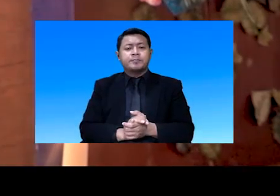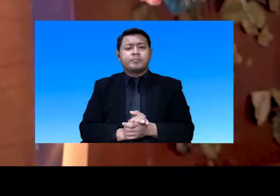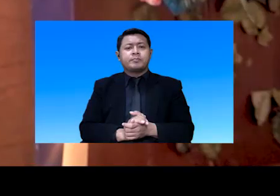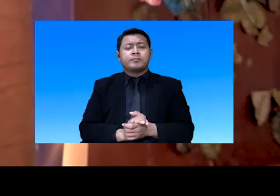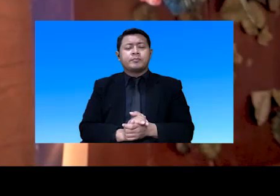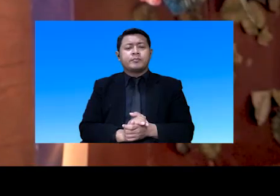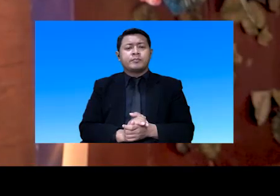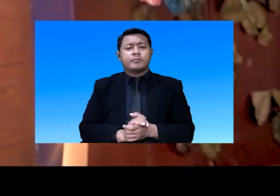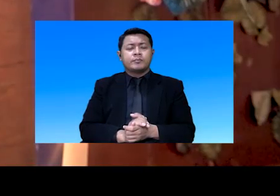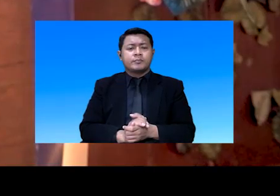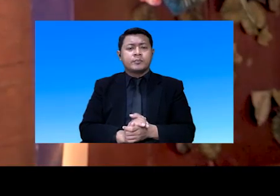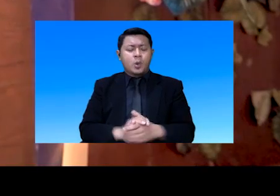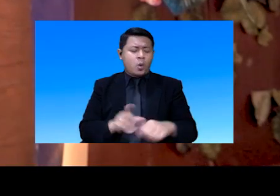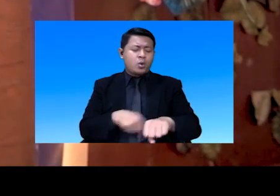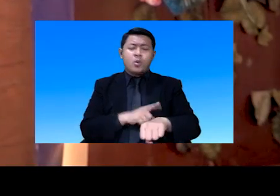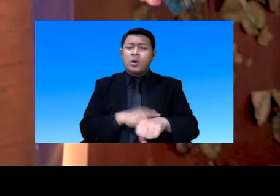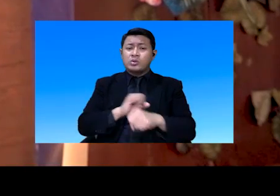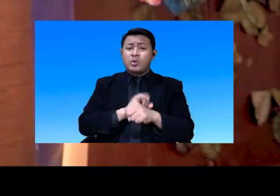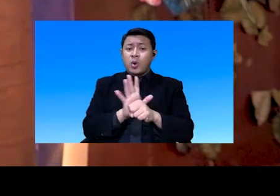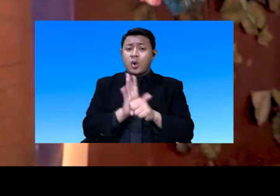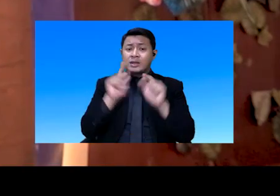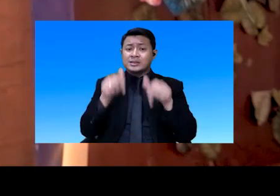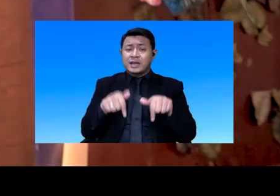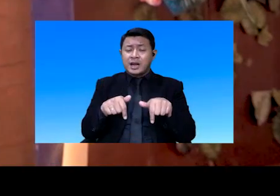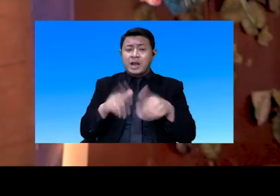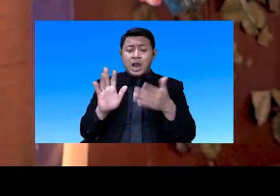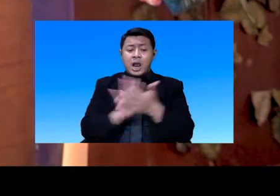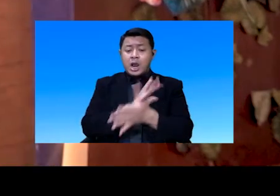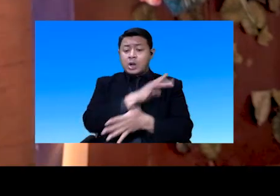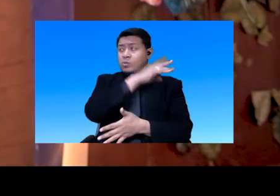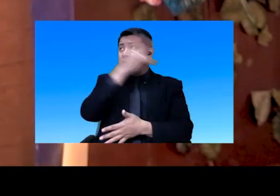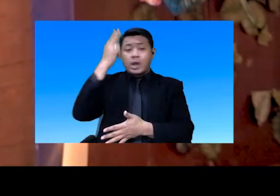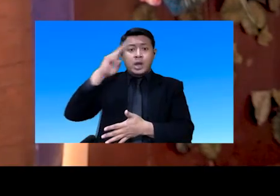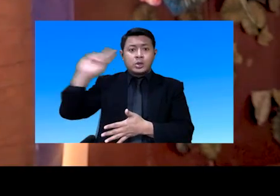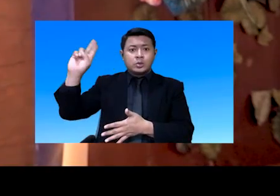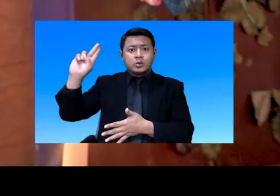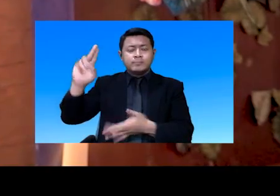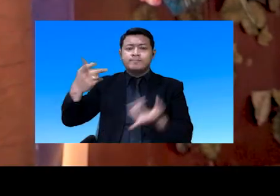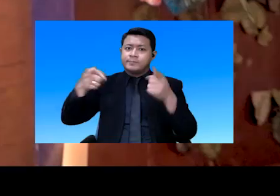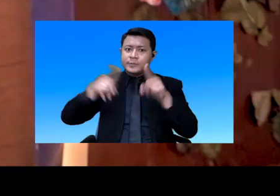Di saat pandemi ini, kemuliaan Tuhan itu terjadi.